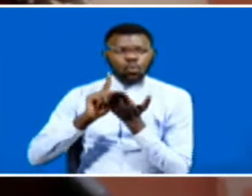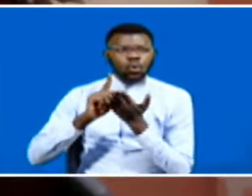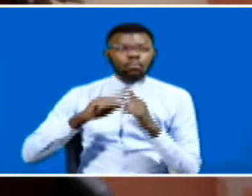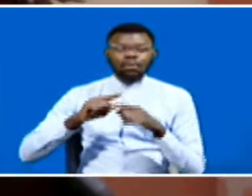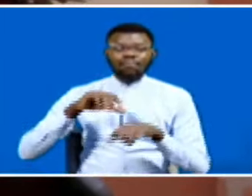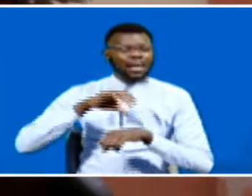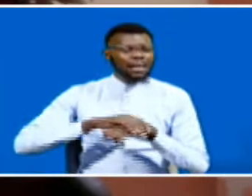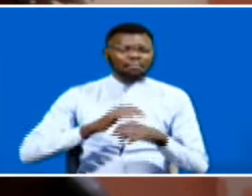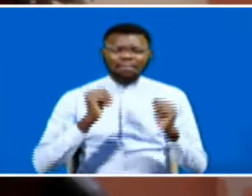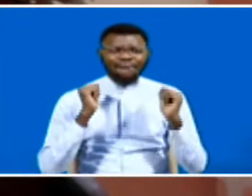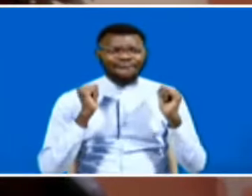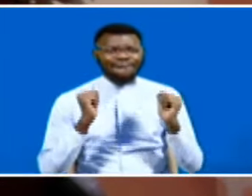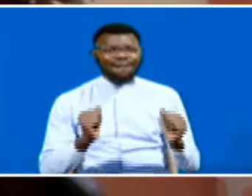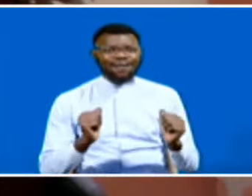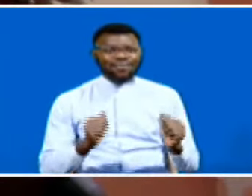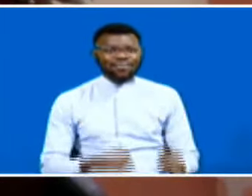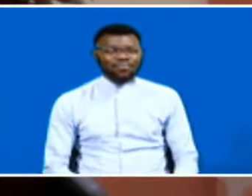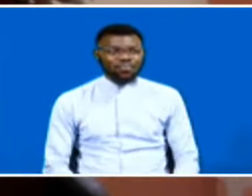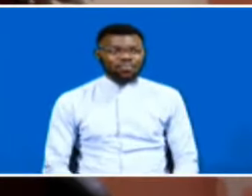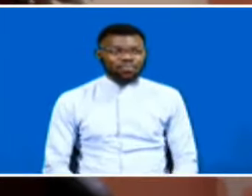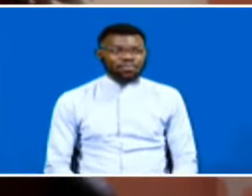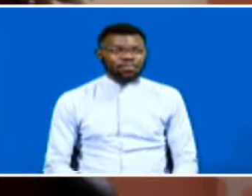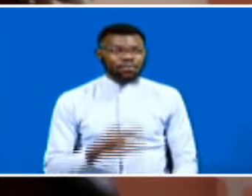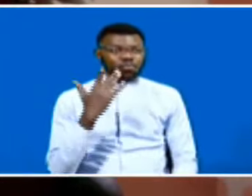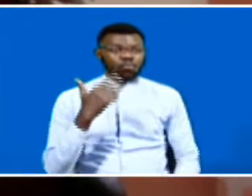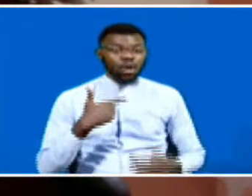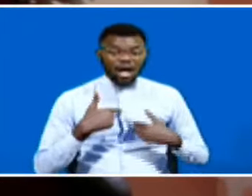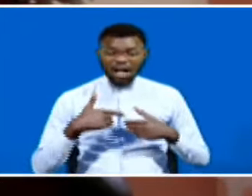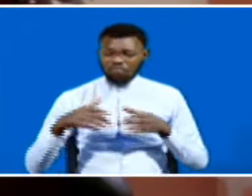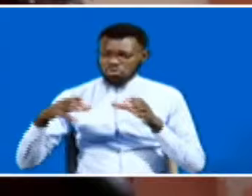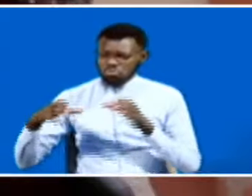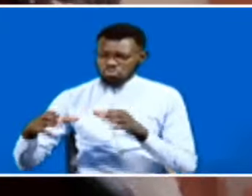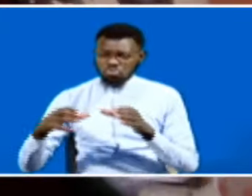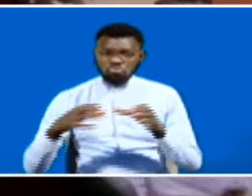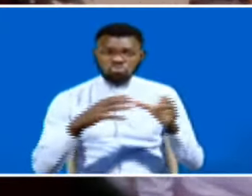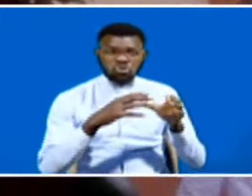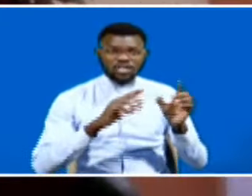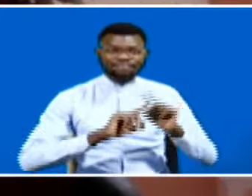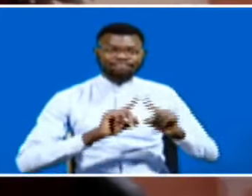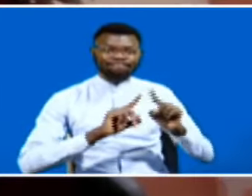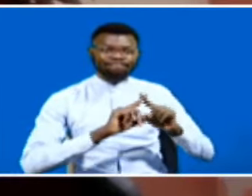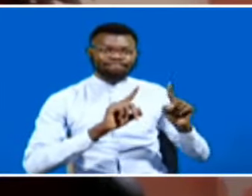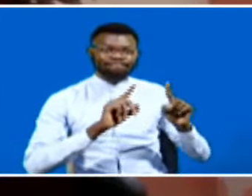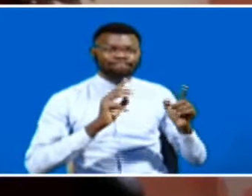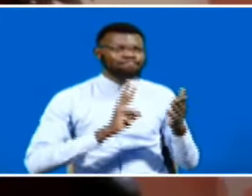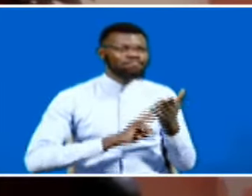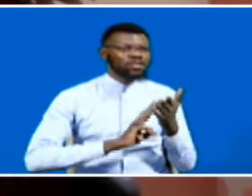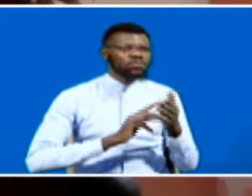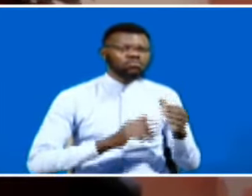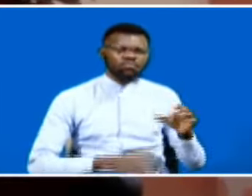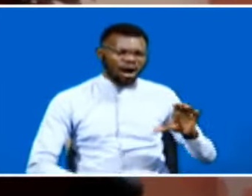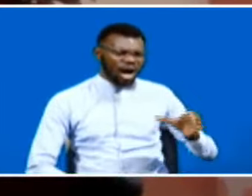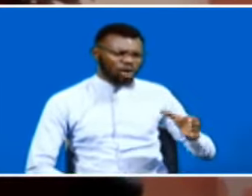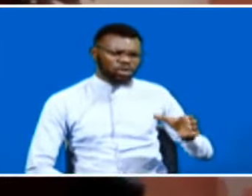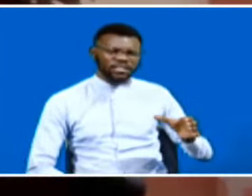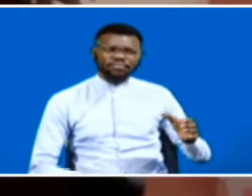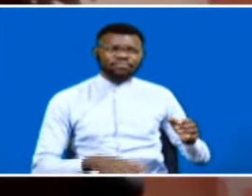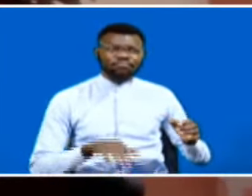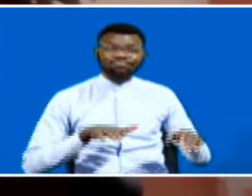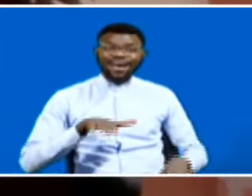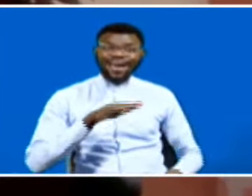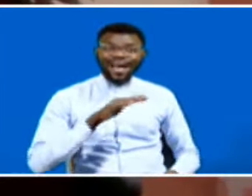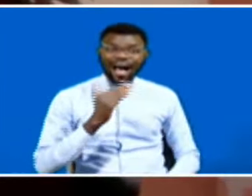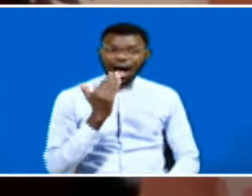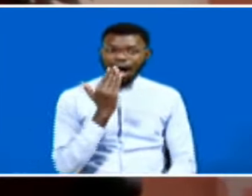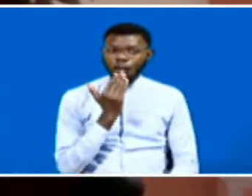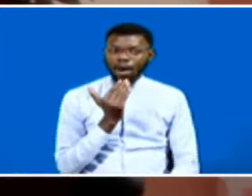imekuwa ni shida kwa vile kuna vikundi wamekuja Migori County, hasa hapa Awendo, ni